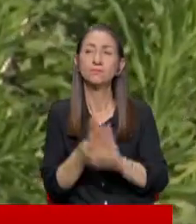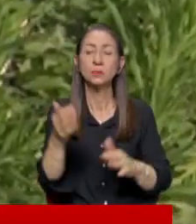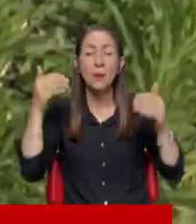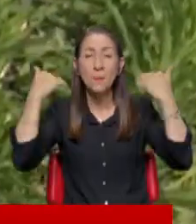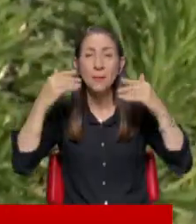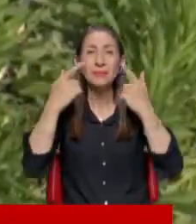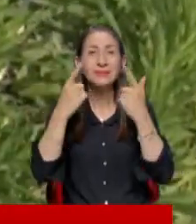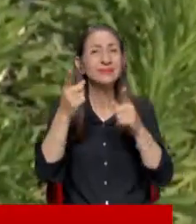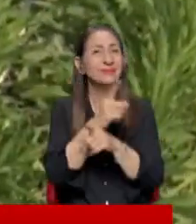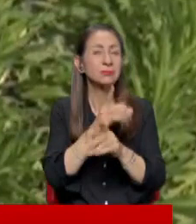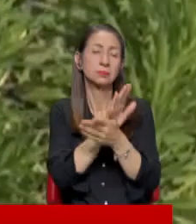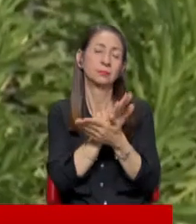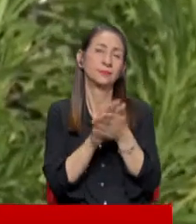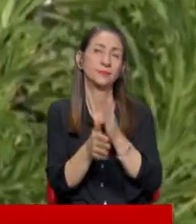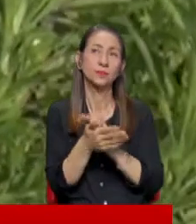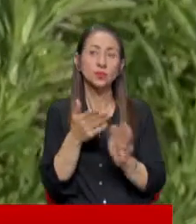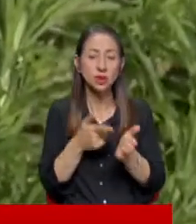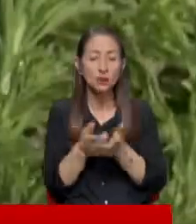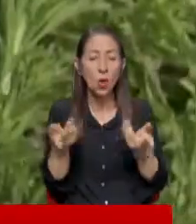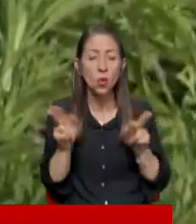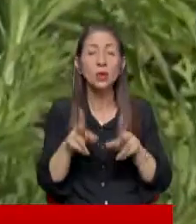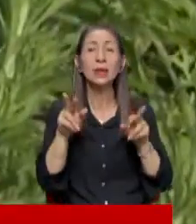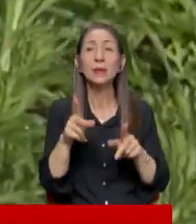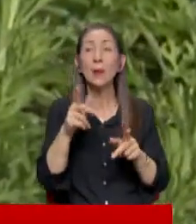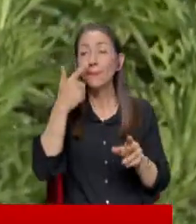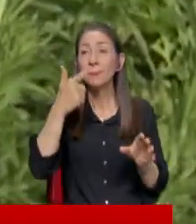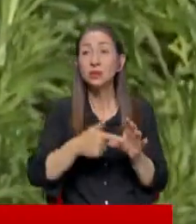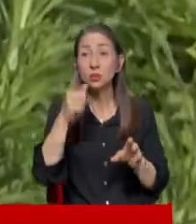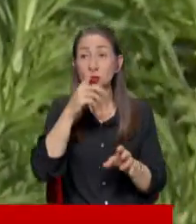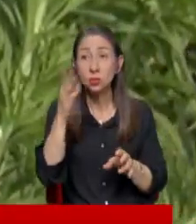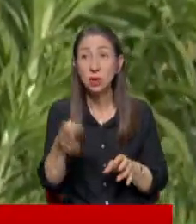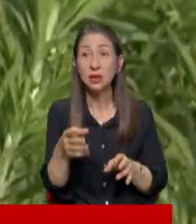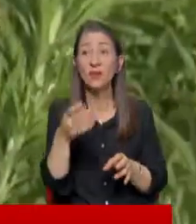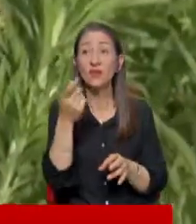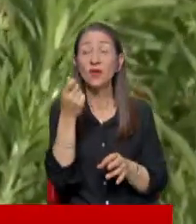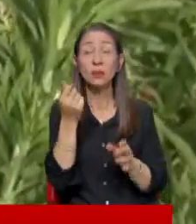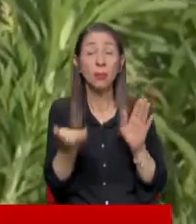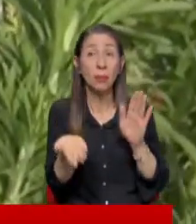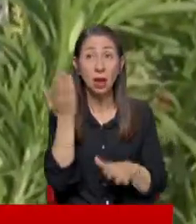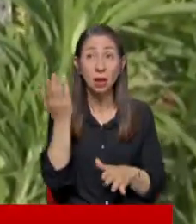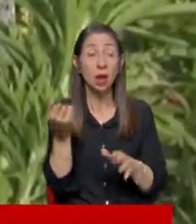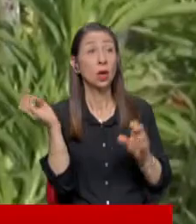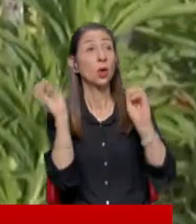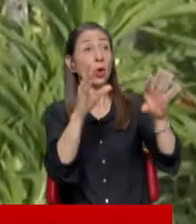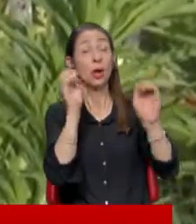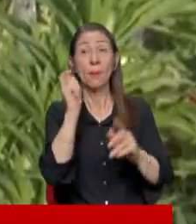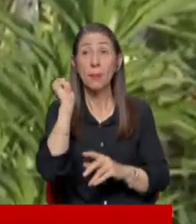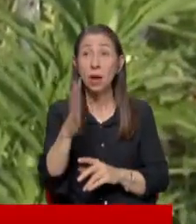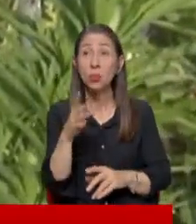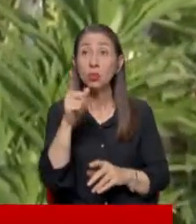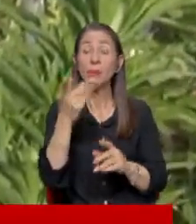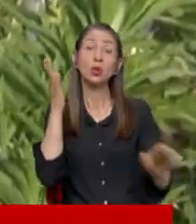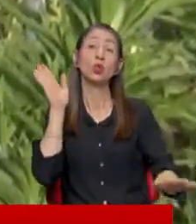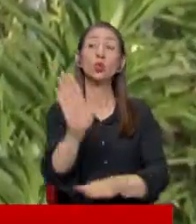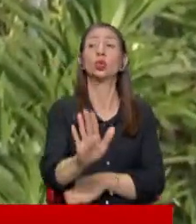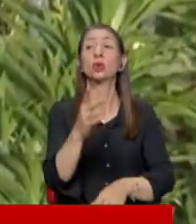Hayvancılık bitti. Çiftçi bir şey üretemez oldu. Mazotlardan dolayı fiyatlar yüksek, nakliyeler yüksek. Yani buna bir